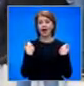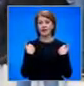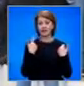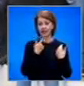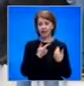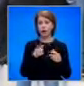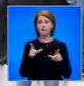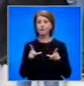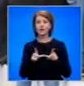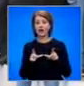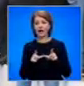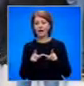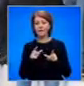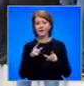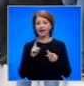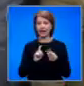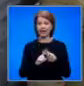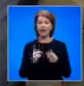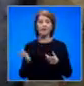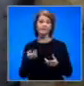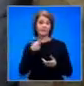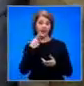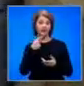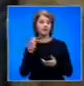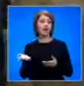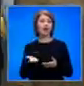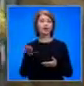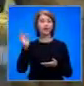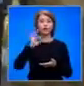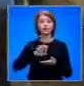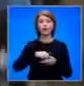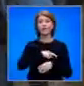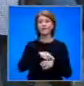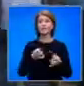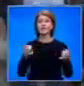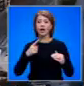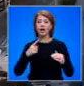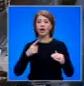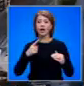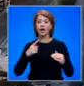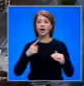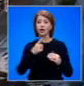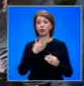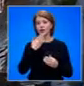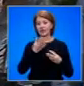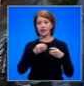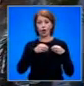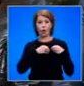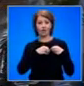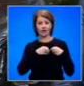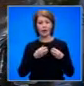свободи Мустафа Карадайъ заяви, че е дошло време за нов етап в развитието на България. Карадайъ изрази увереност, че във